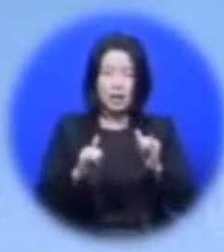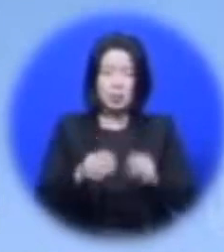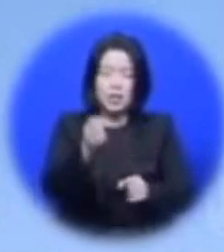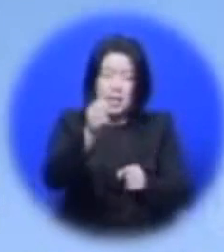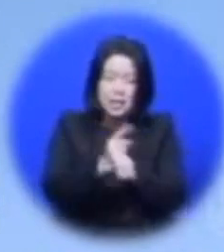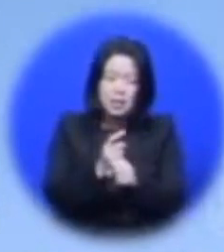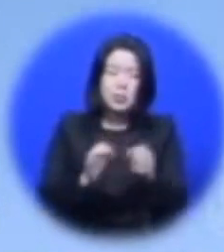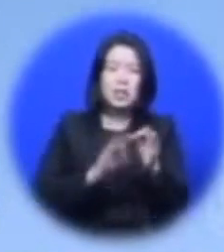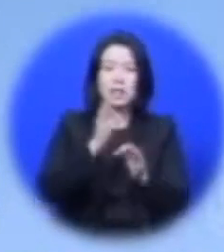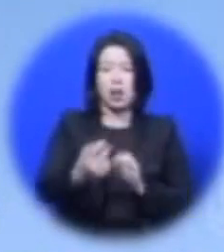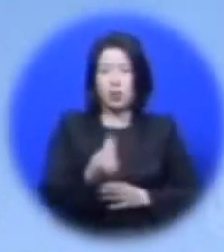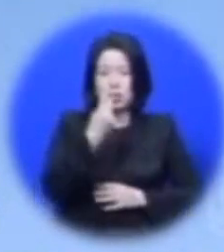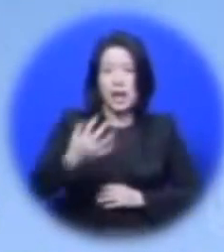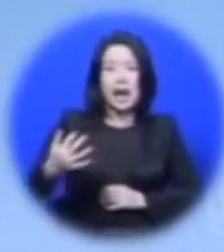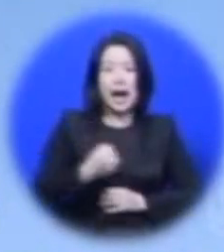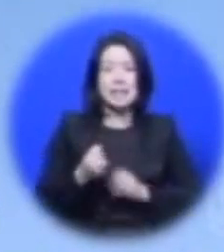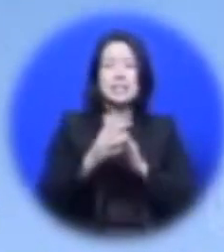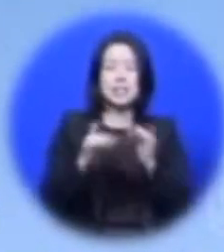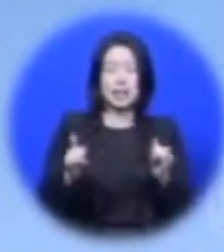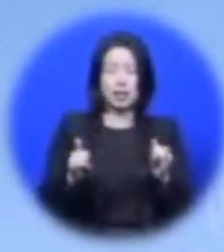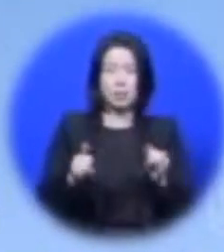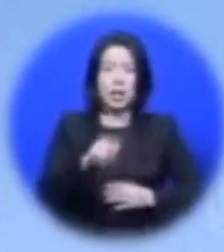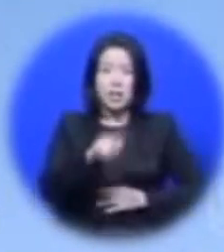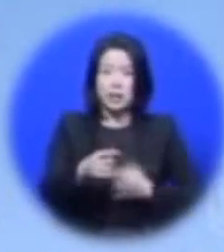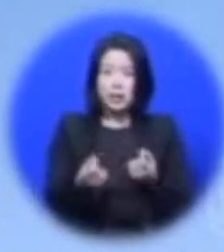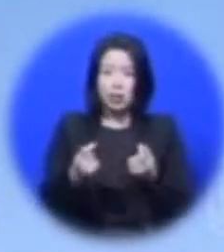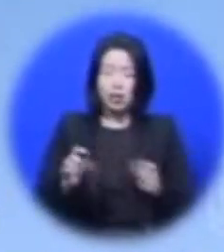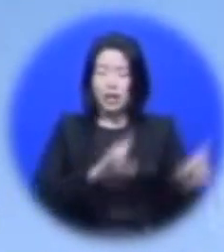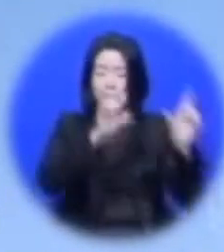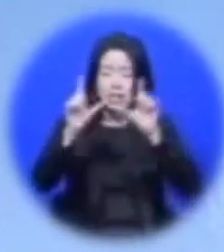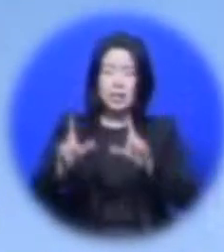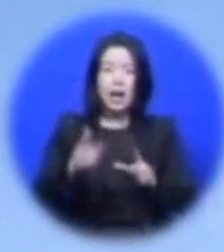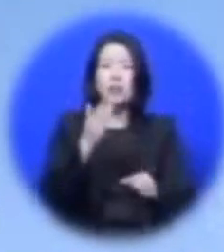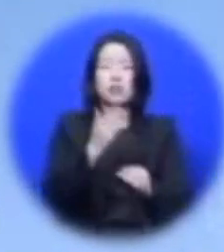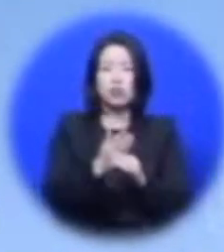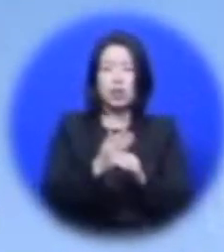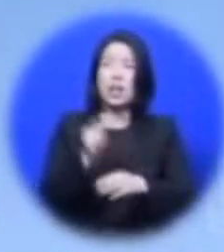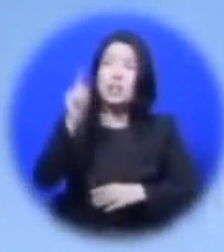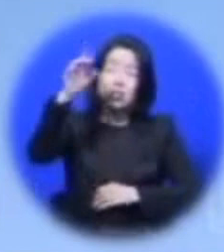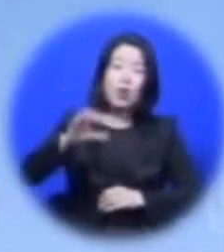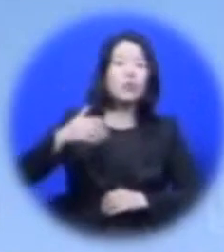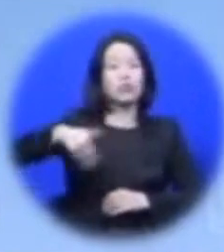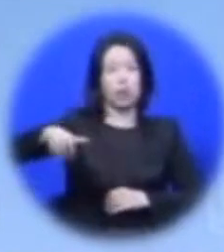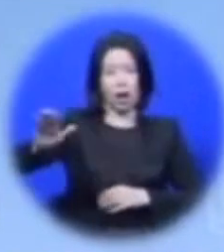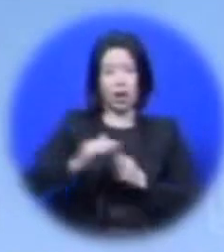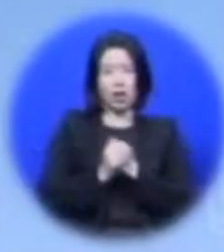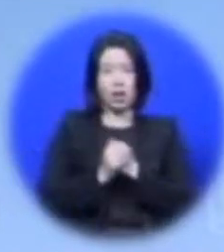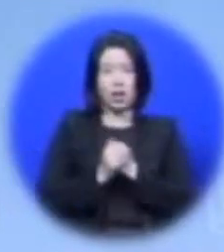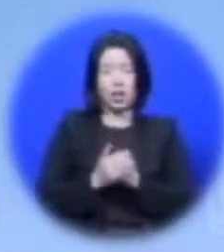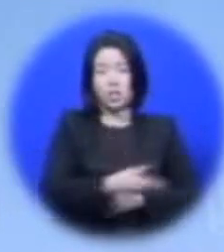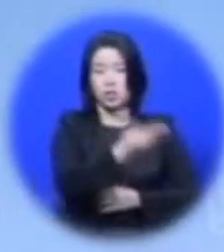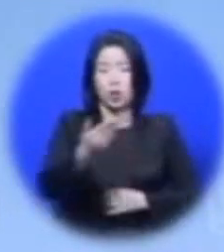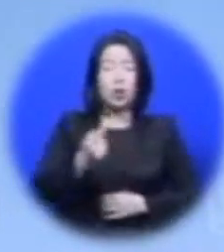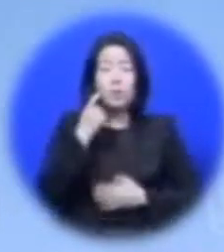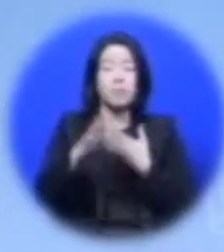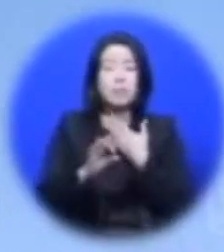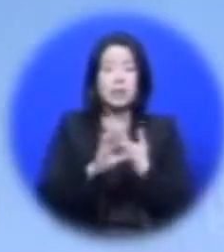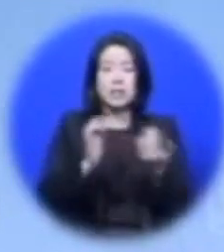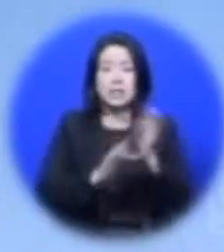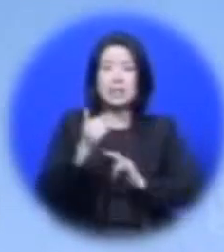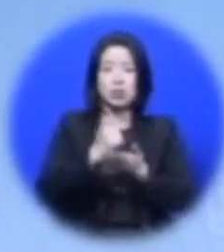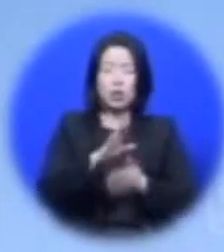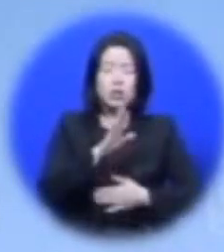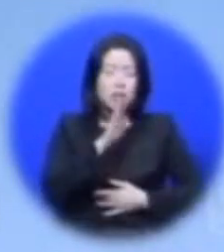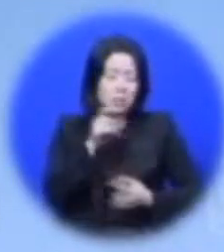가진 사람입니다. 그렇게 살다가 천국에 가는 거죠. 여러분이 만약에 예수님과 정말